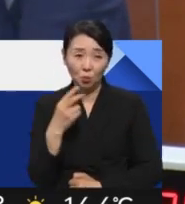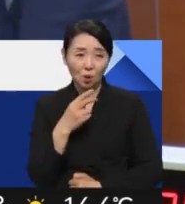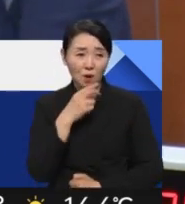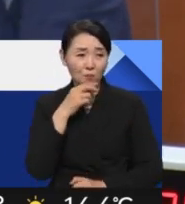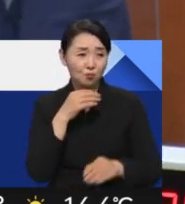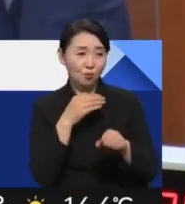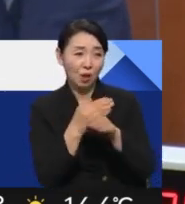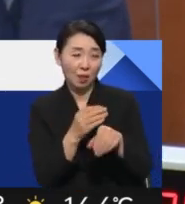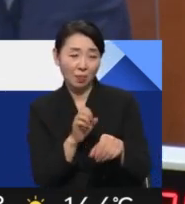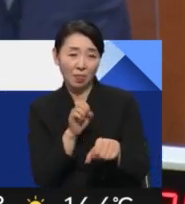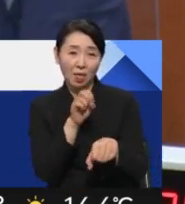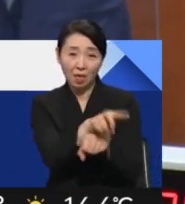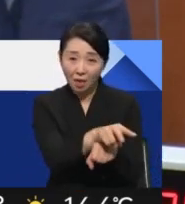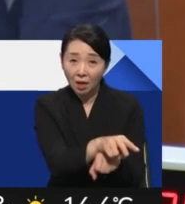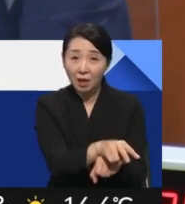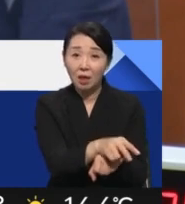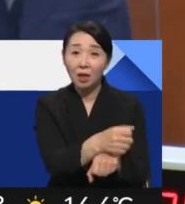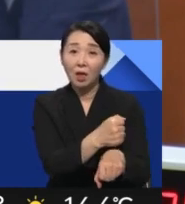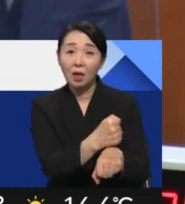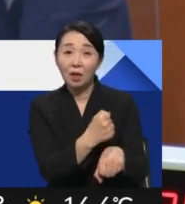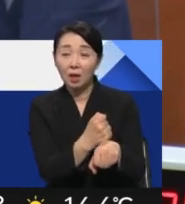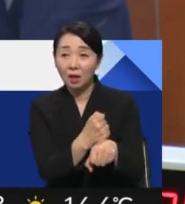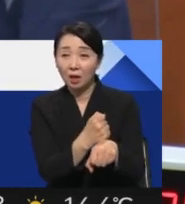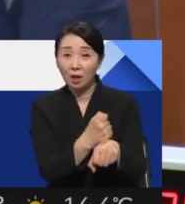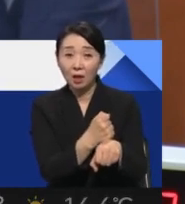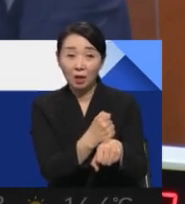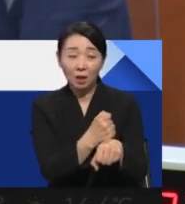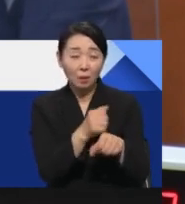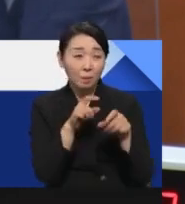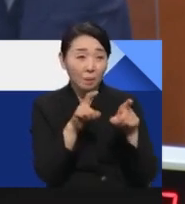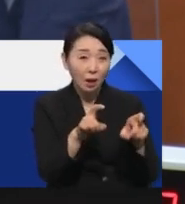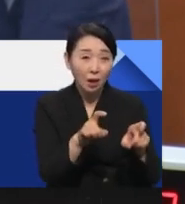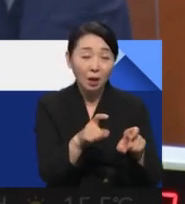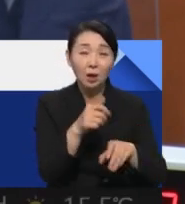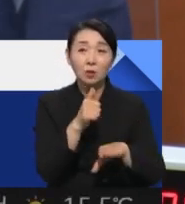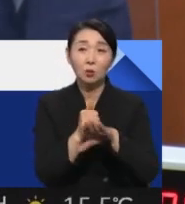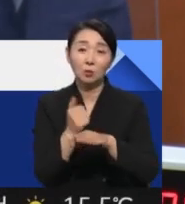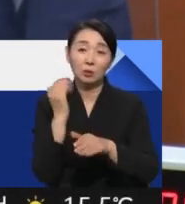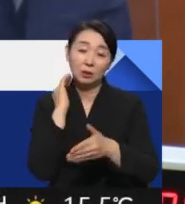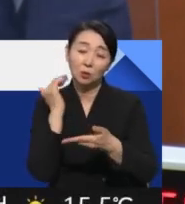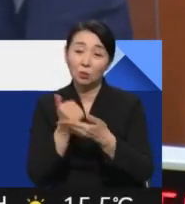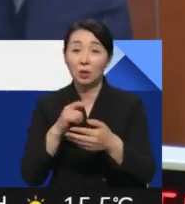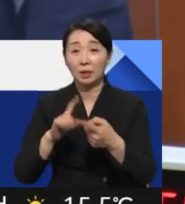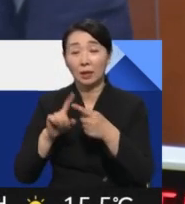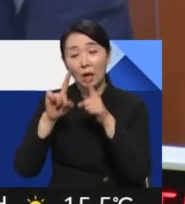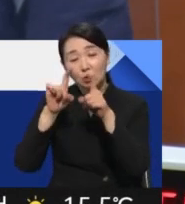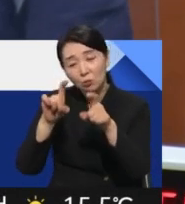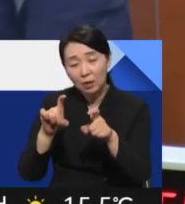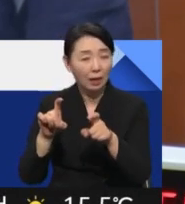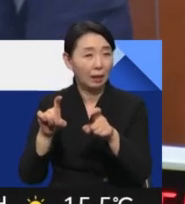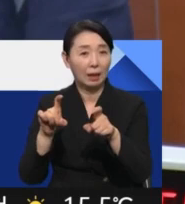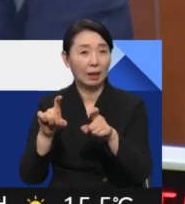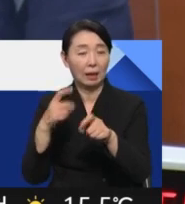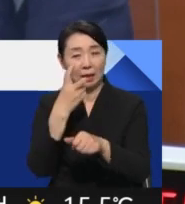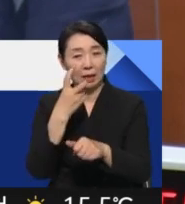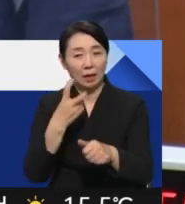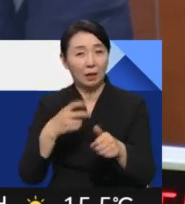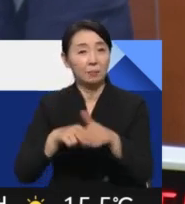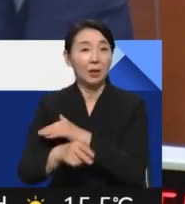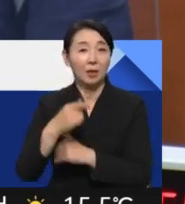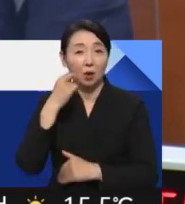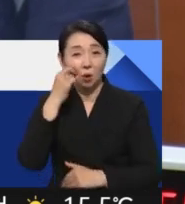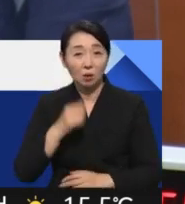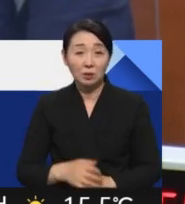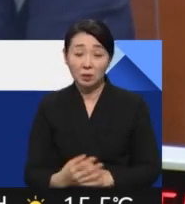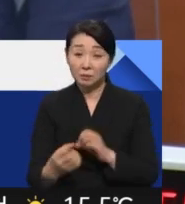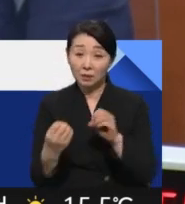한 것에 대해서는 대통령에 대한 수사를 피해갈 수는 없다고 생각해요. 그런 가정적 상황에서 답변드리지 네. 않고 지금 진행해